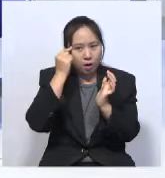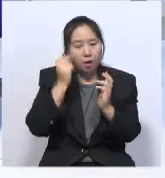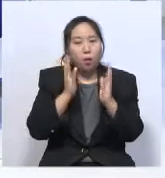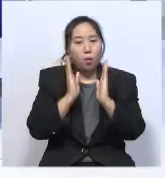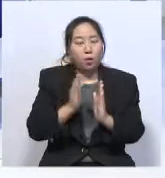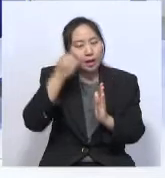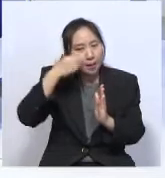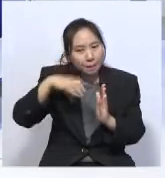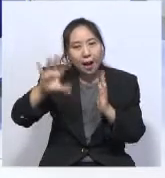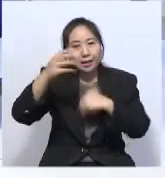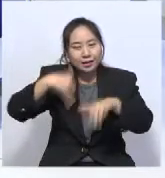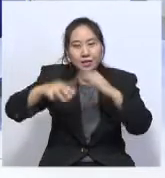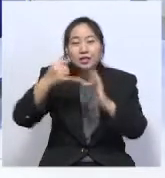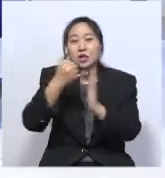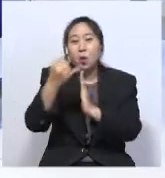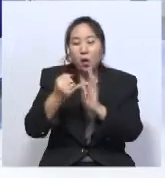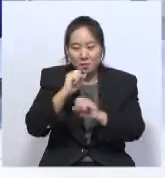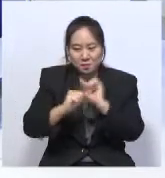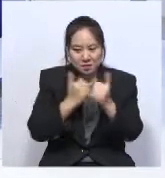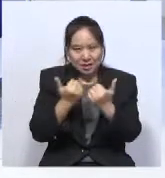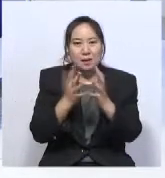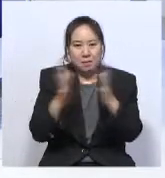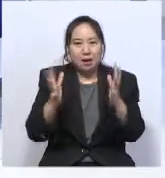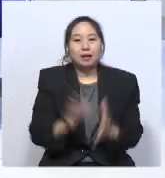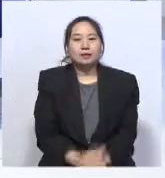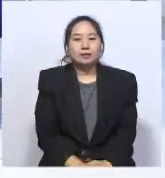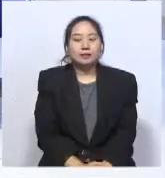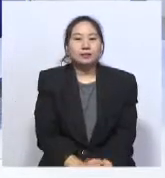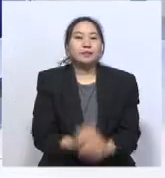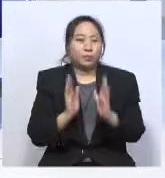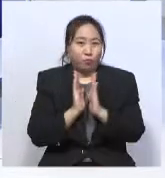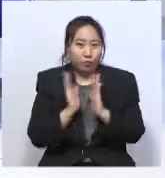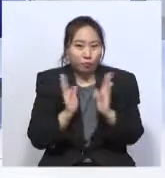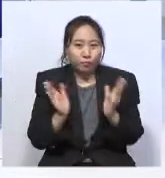างกลับต่างจังหวัดเนี่ยมีมากกว่าทุกๆปีครับ ครับขอบคุณมากครับคุณเสกครับ